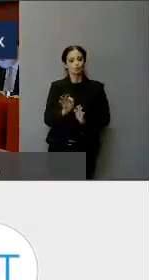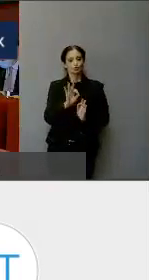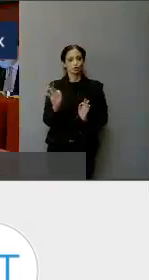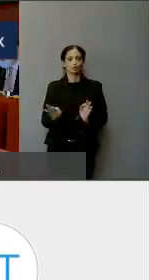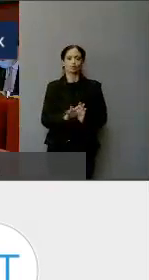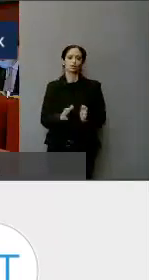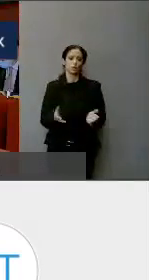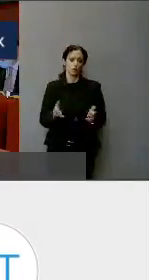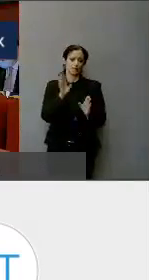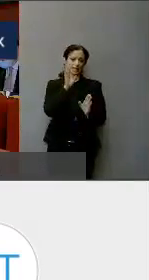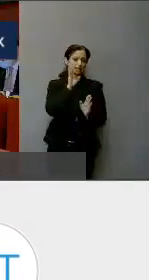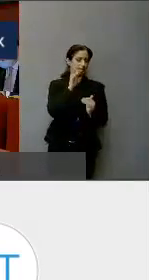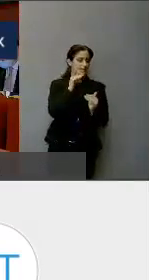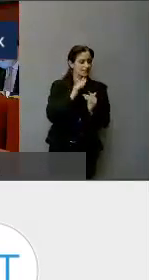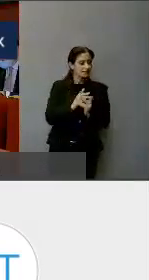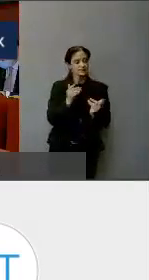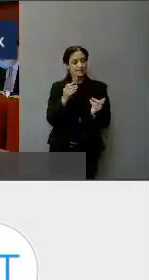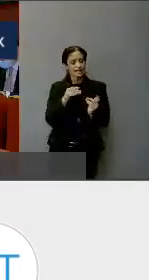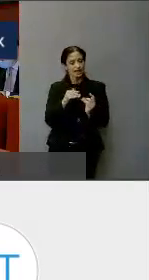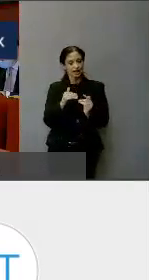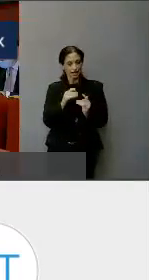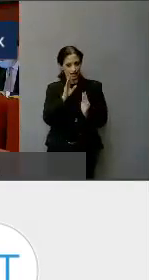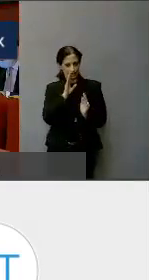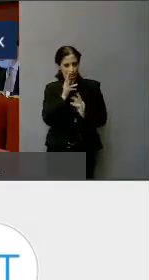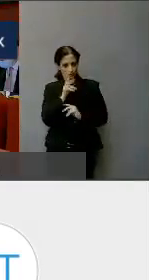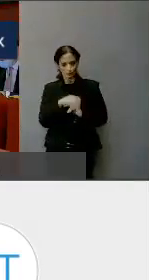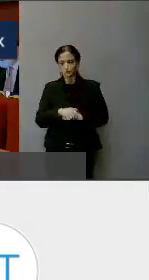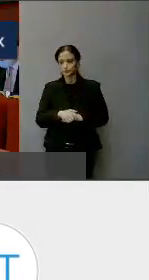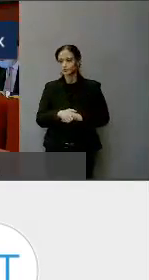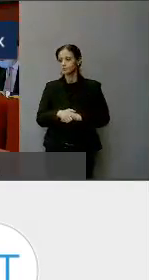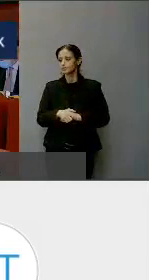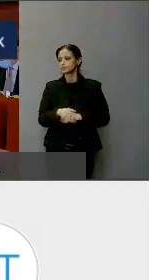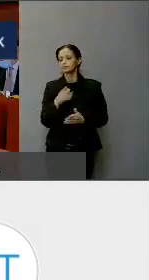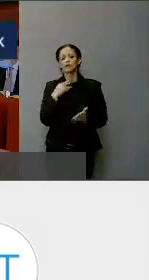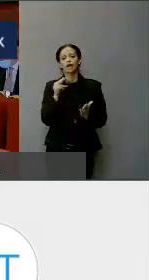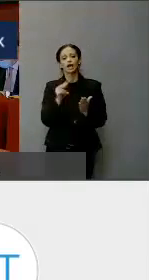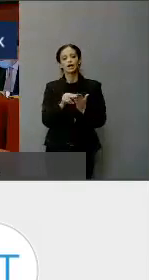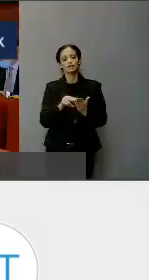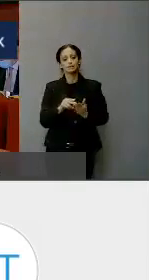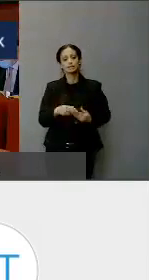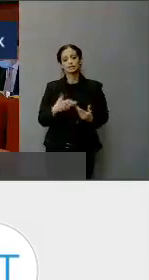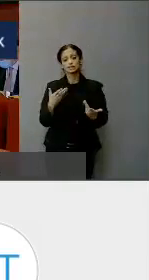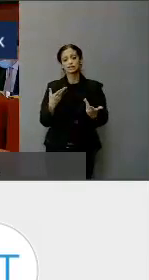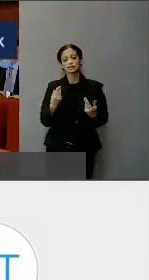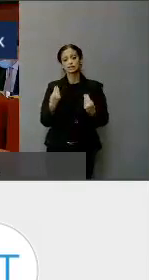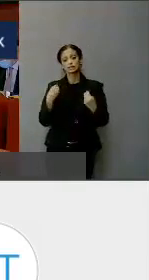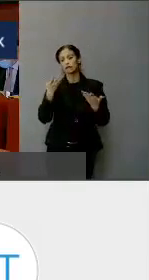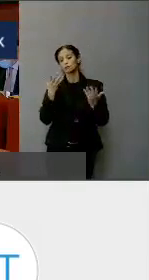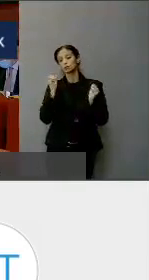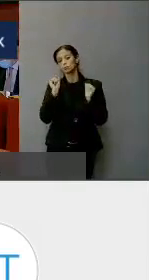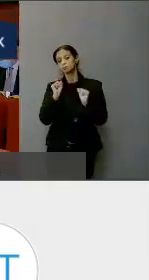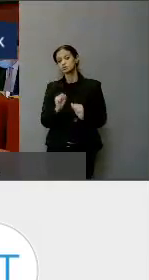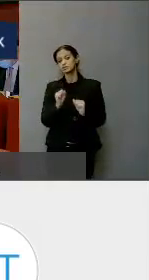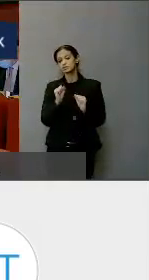allora diciamo che è allora con questi emendamenti vi diamo una serie di possibilità non ci vedo la possibilità di dire vabbè magari vi è sfuggito